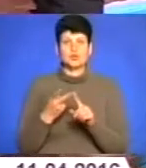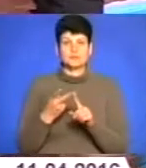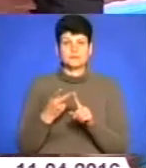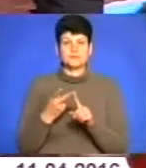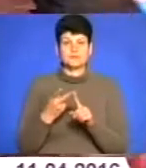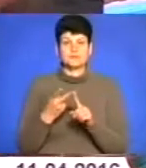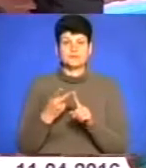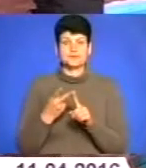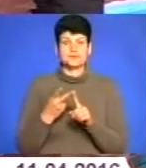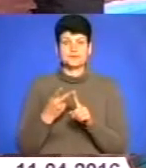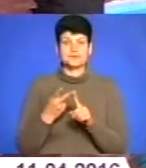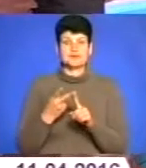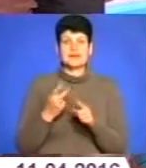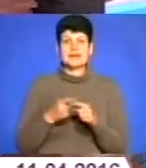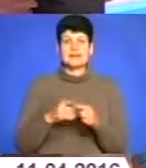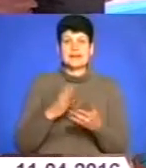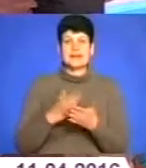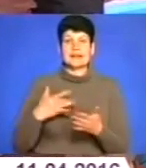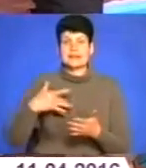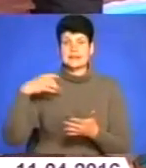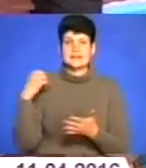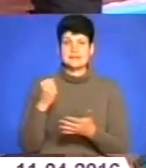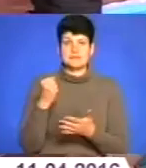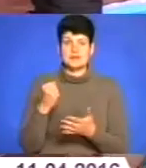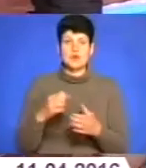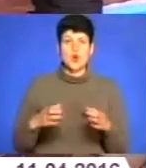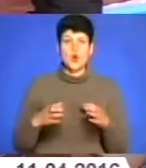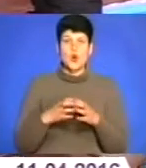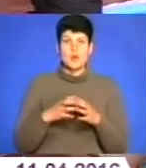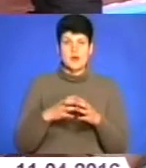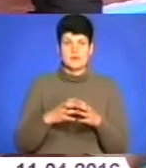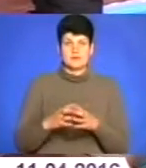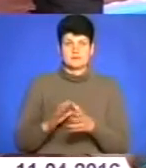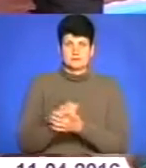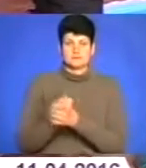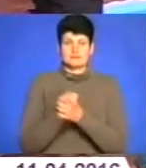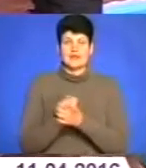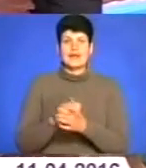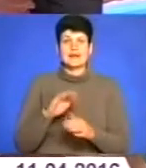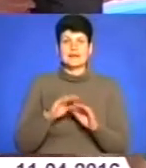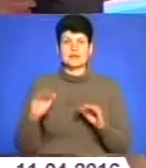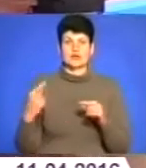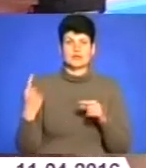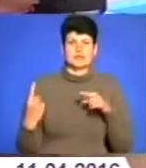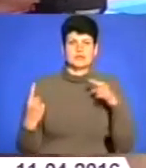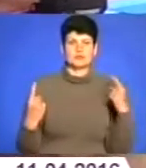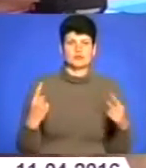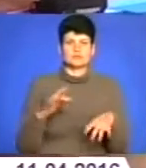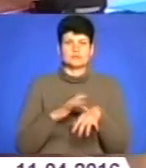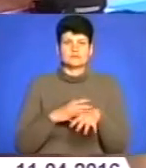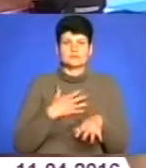це є дисципліна, командний дух, тому що дітки один за одного дуже вболівають.